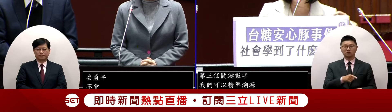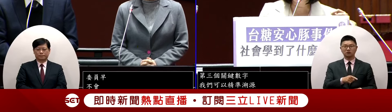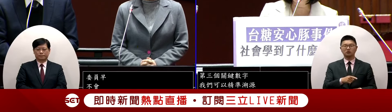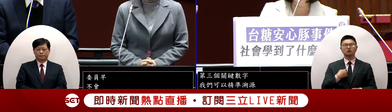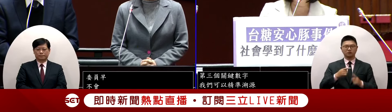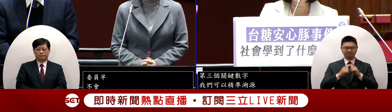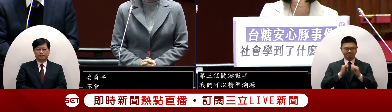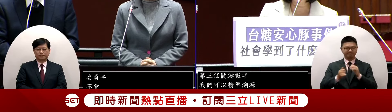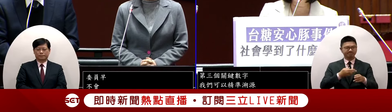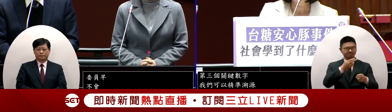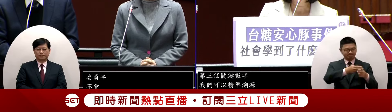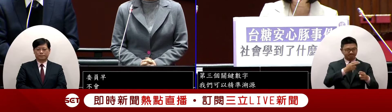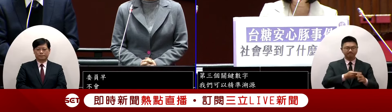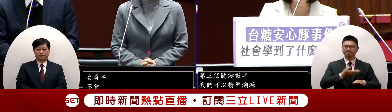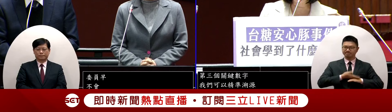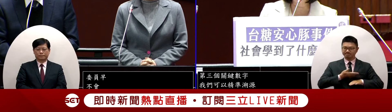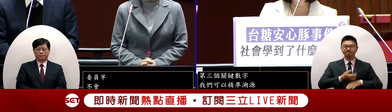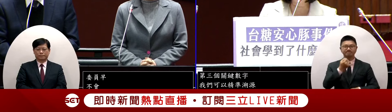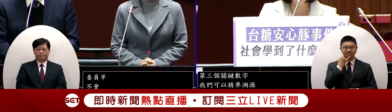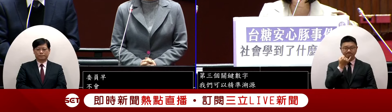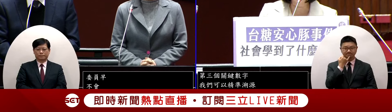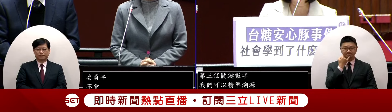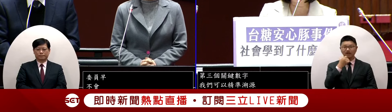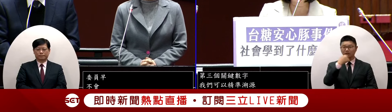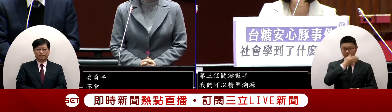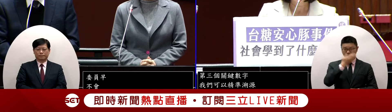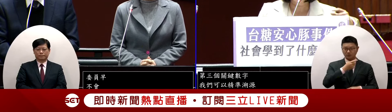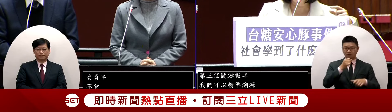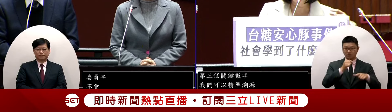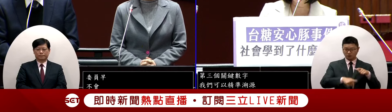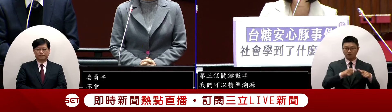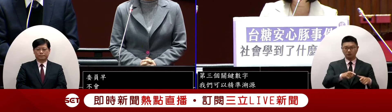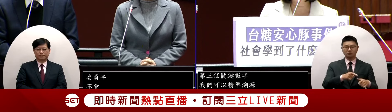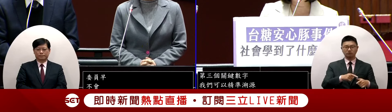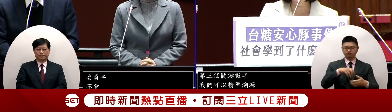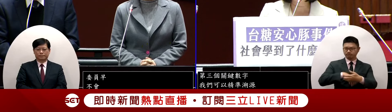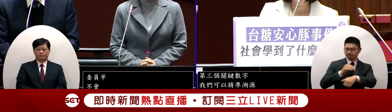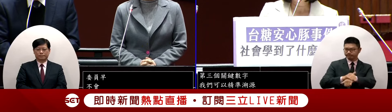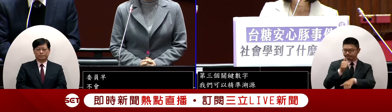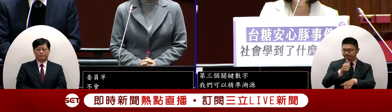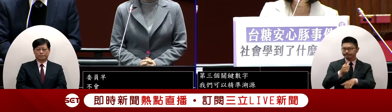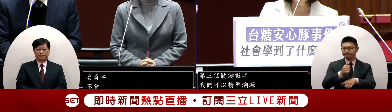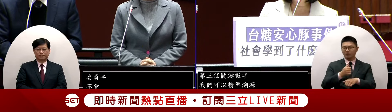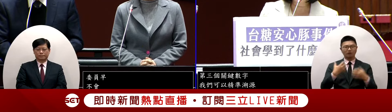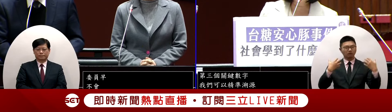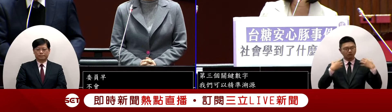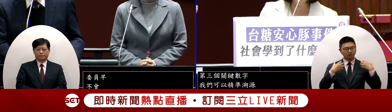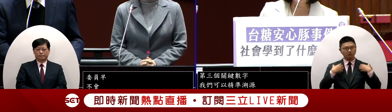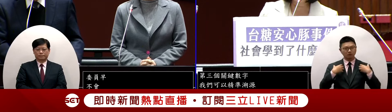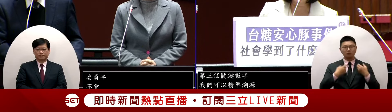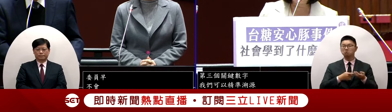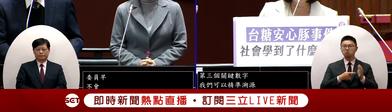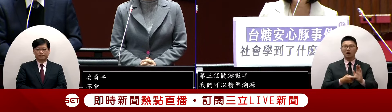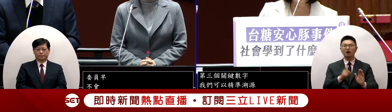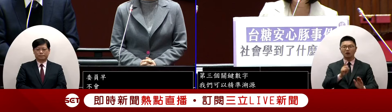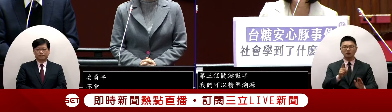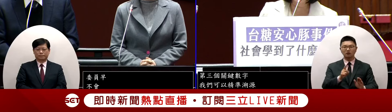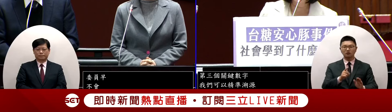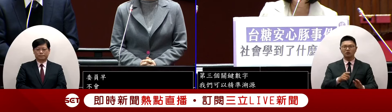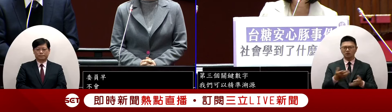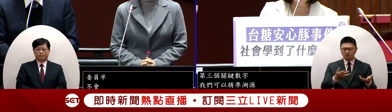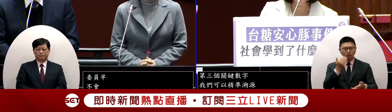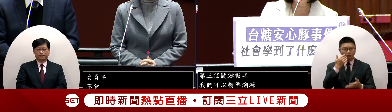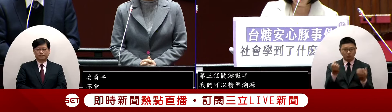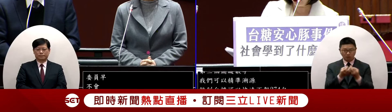安心，可以放心，台糖有能力、有专业，也负责任的，无论如何要追查事